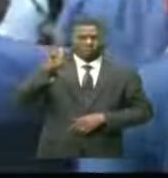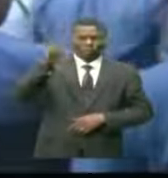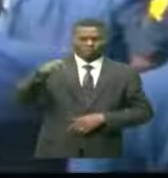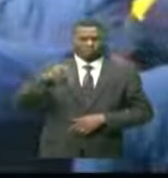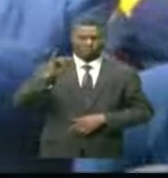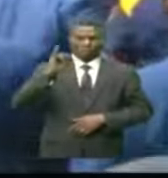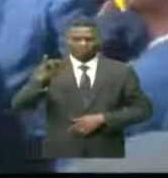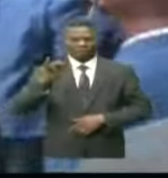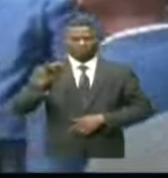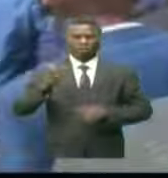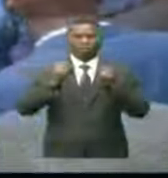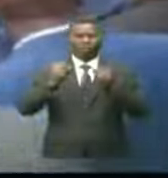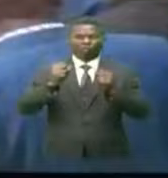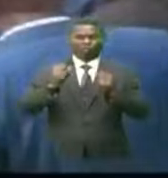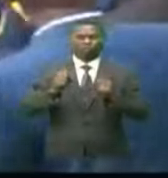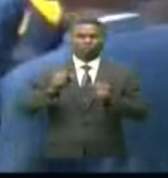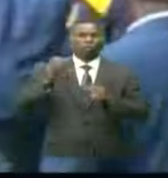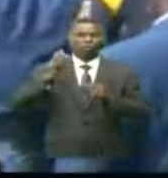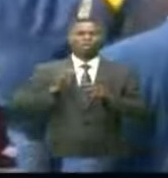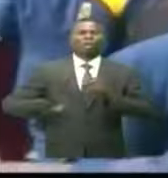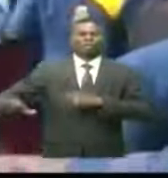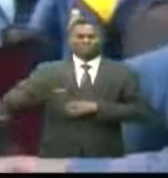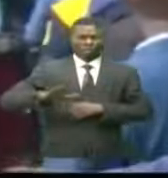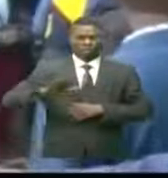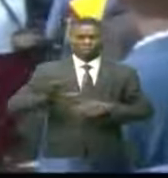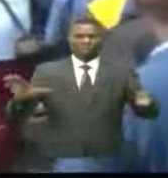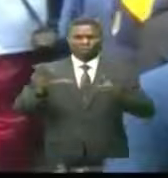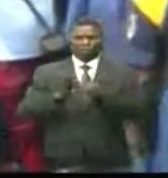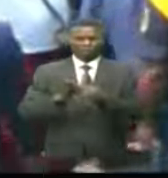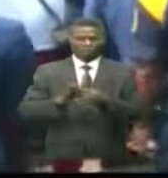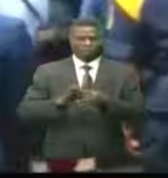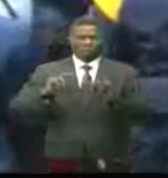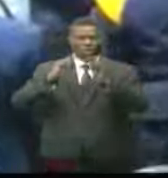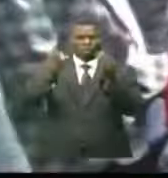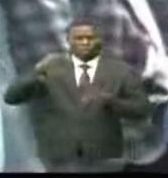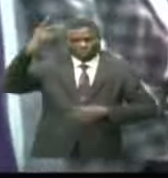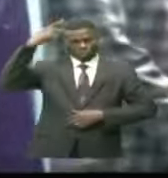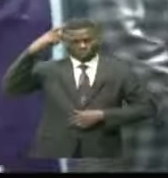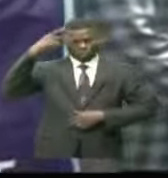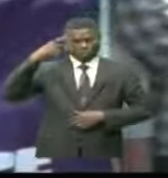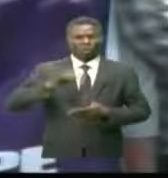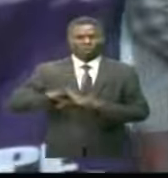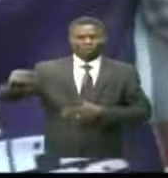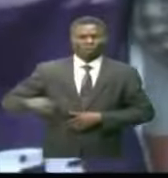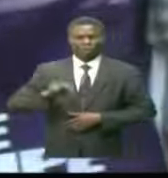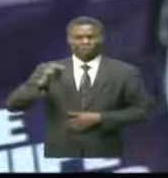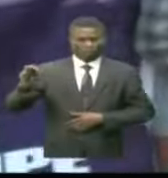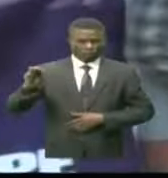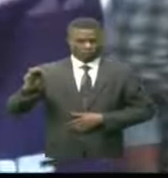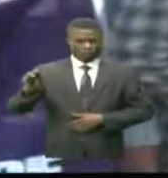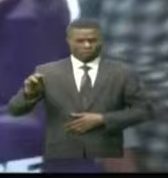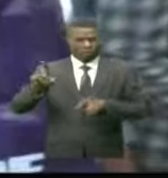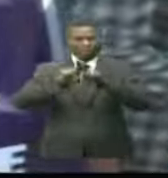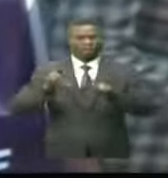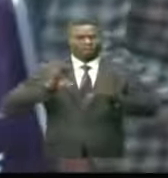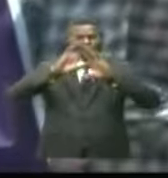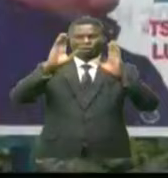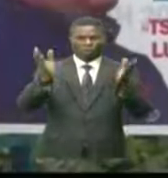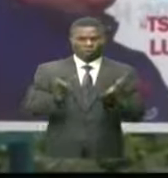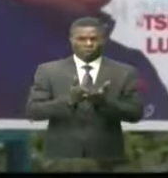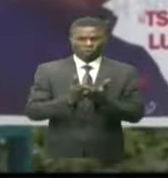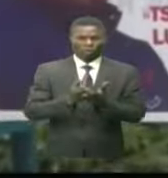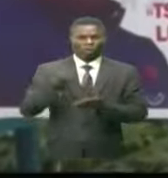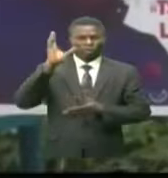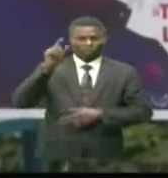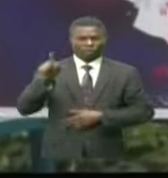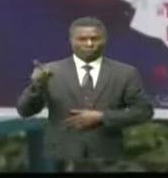Force Patriotique Unie, parti cher à Jean-Charles Okoto Lolakombe, ainsi que sa communauté en Kuchuana